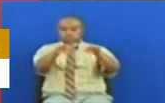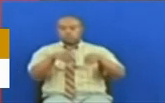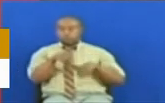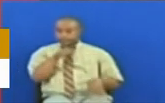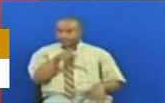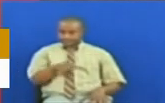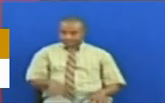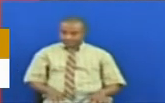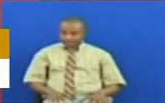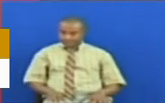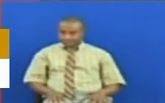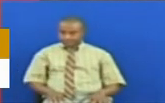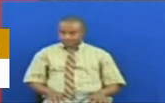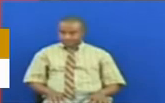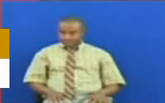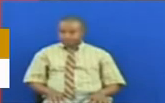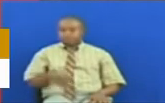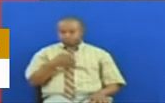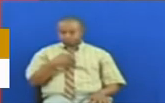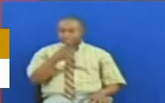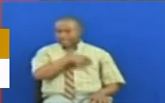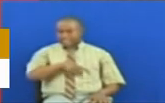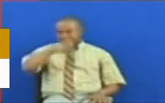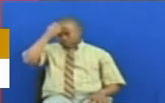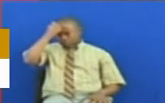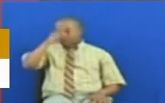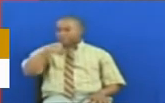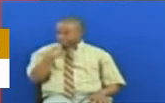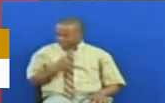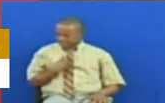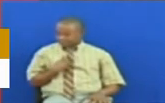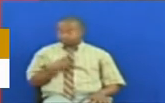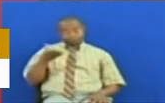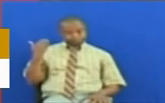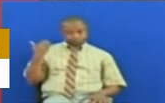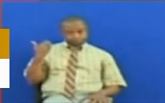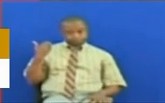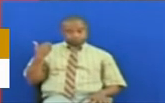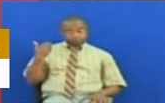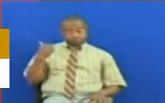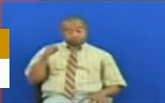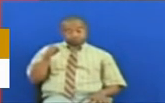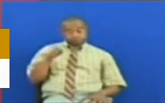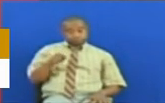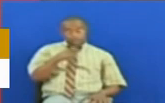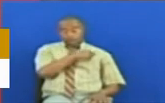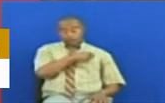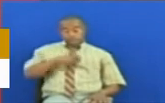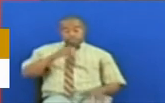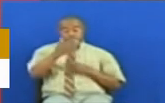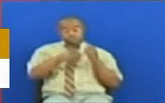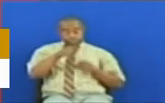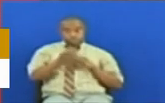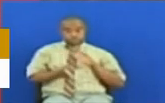Alisema makatika eneo dogo tu kwamba nchi hii kuanzia kwenye mpaka wa kaskazini kule Moa